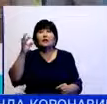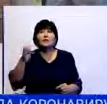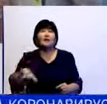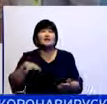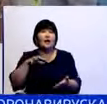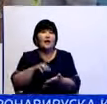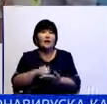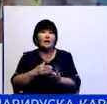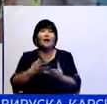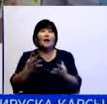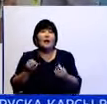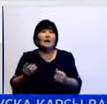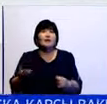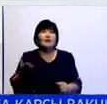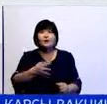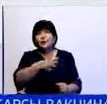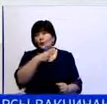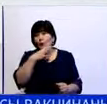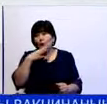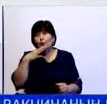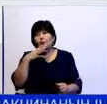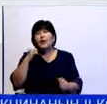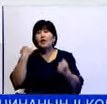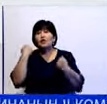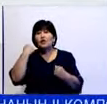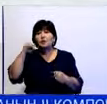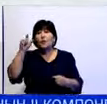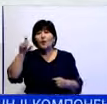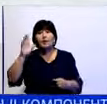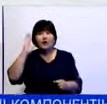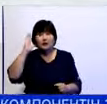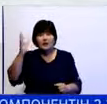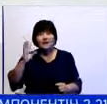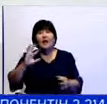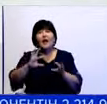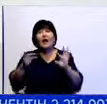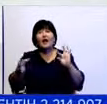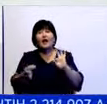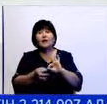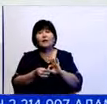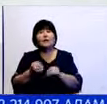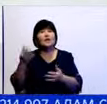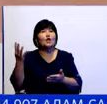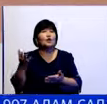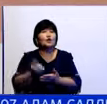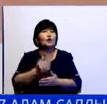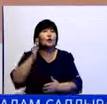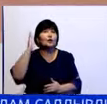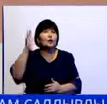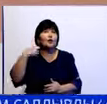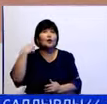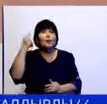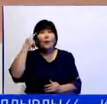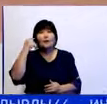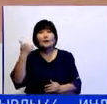айналысып жатыр. Әлі де бізден көптеген чемпиондар шығады, олимпиада чемпиондар шығады деп ойлаймын. Енді